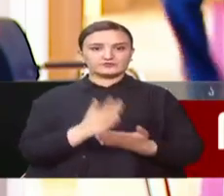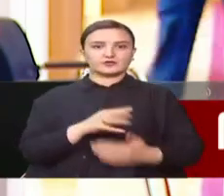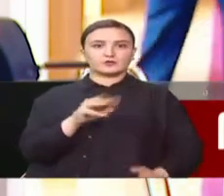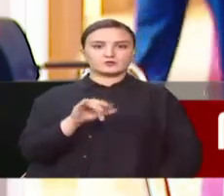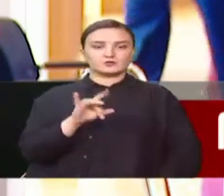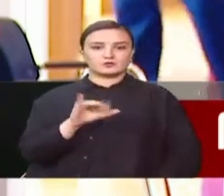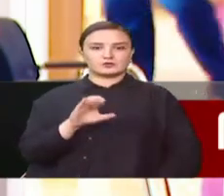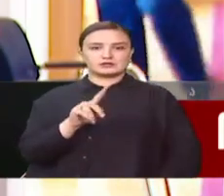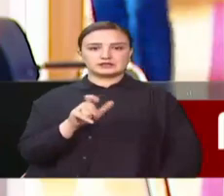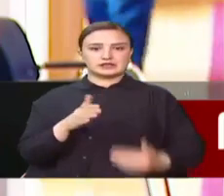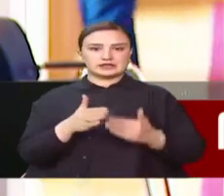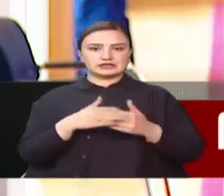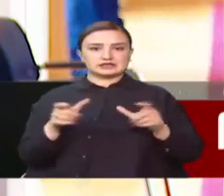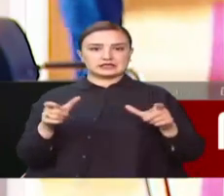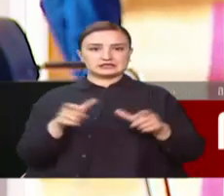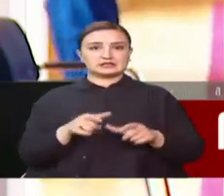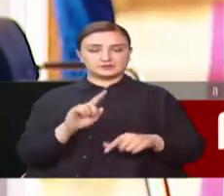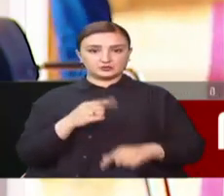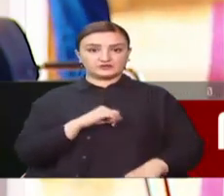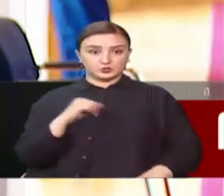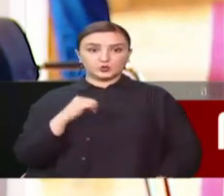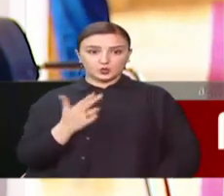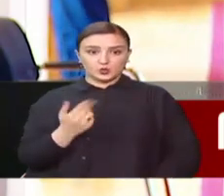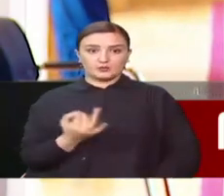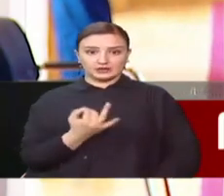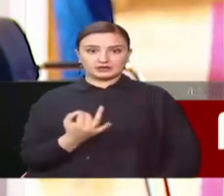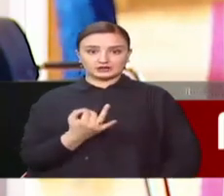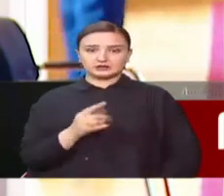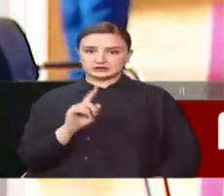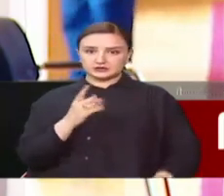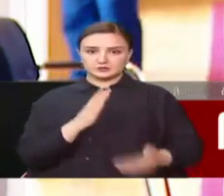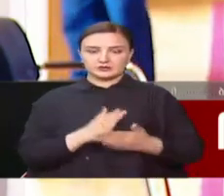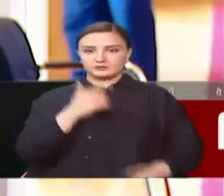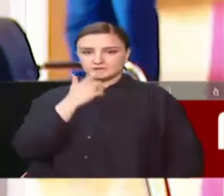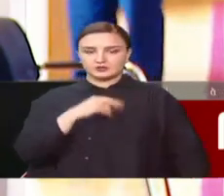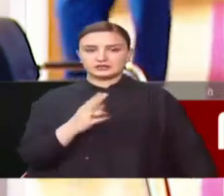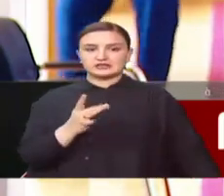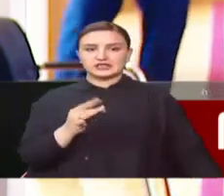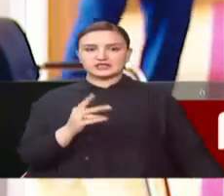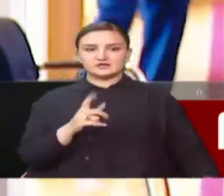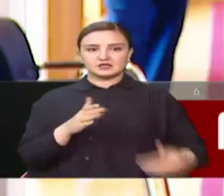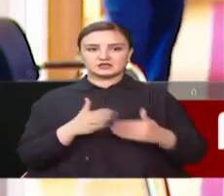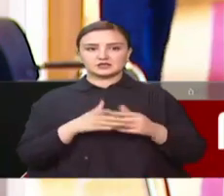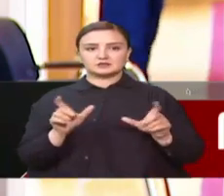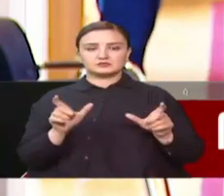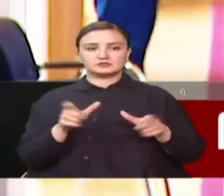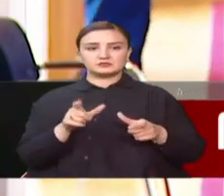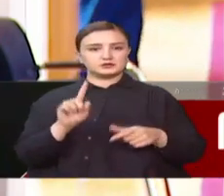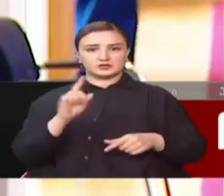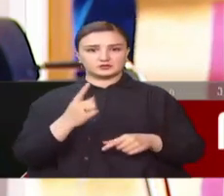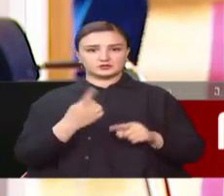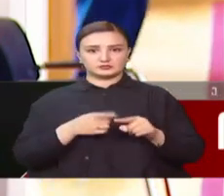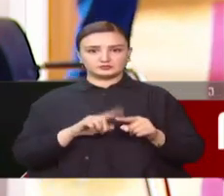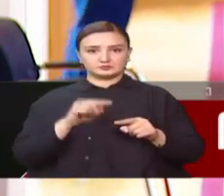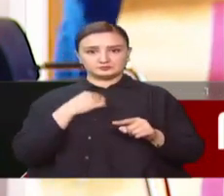მურუსიძე დასანქცირებული? ხო, აინტერესებს თვითონაც და ხო აინტერესებს ყველას, რატომ არის ბატონი ცერცვაძე დასანქცირებული? ამიტომ მე ვფიქრობ, რომ